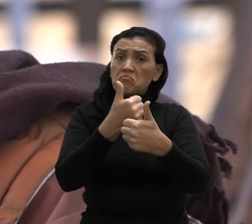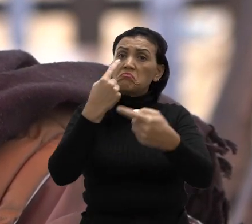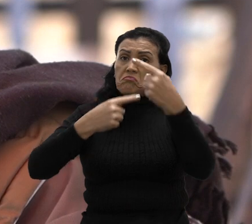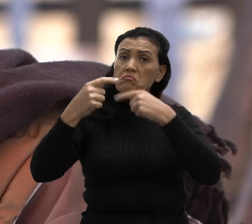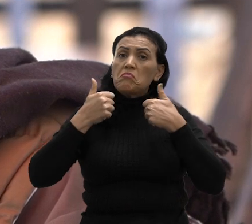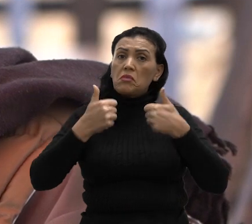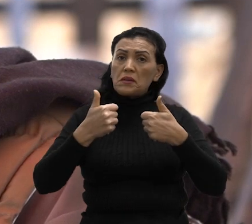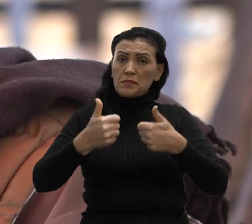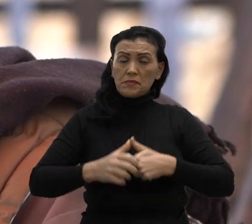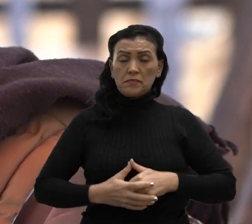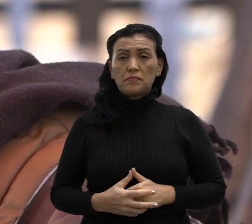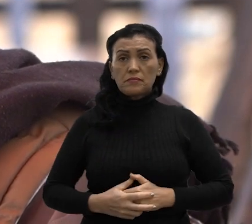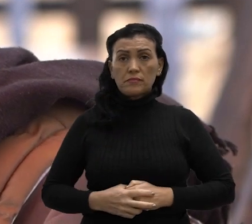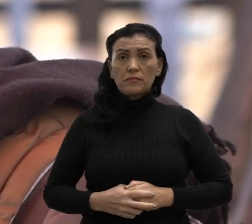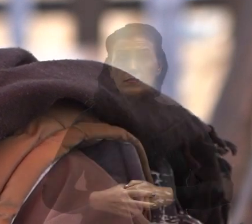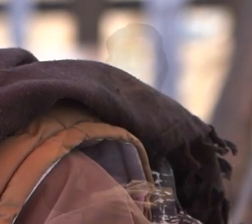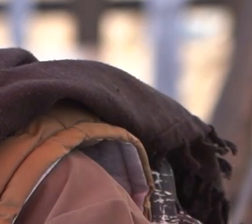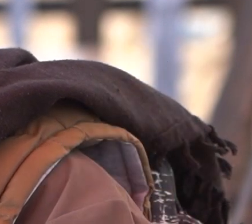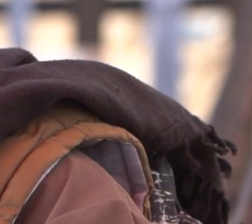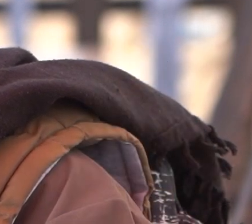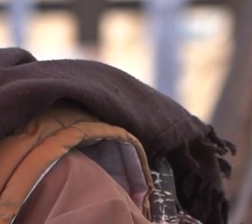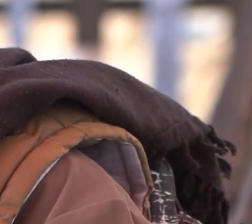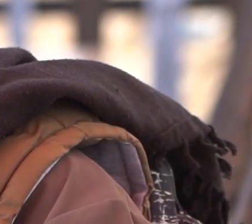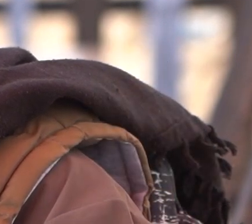وزبطت بيخلف على طب على حدود.